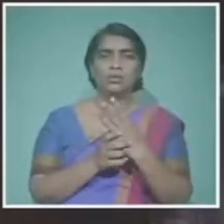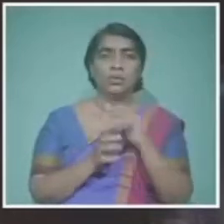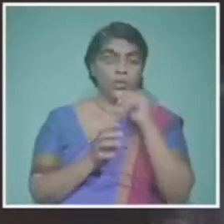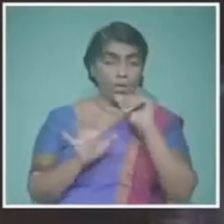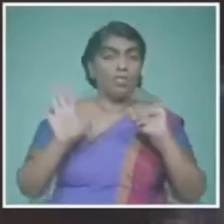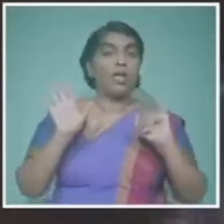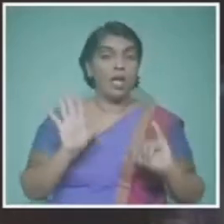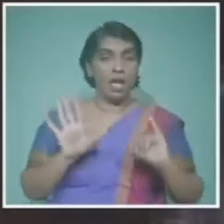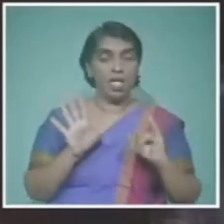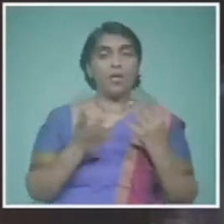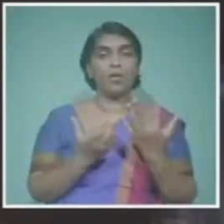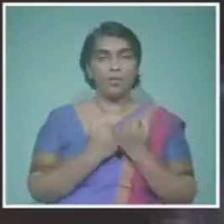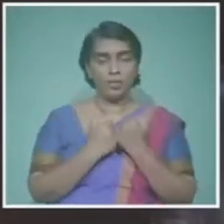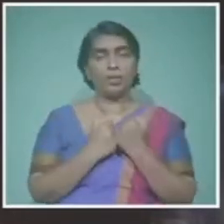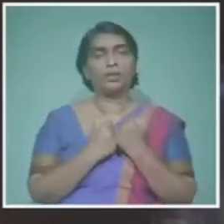ඕන